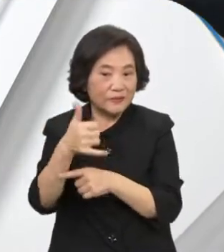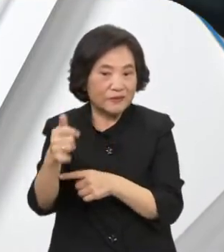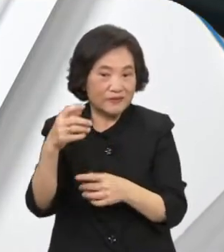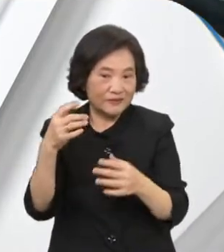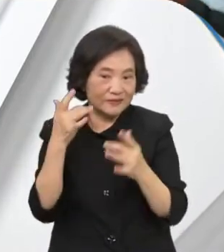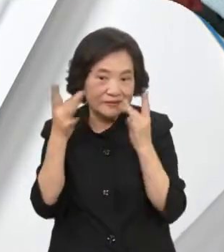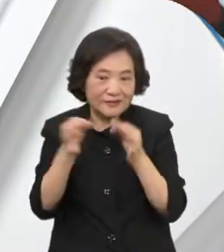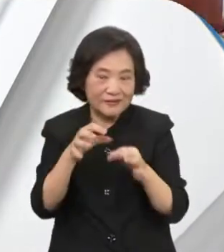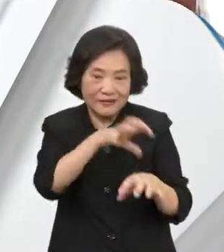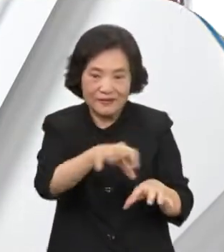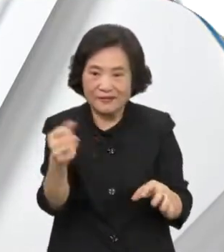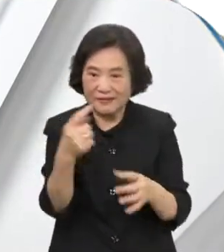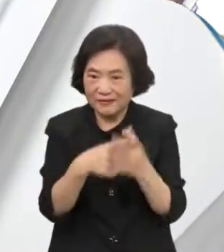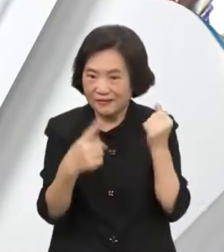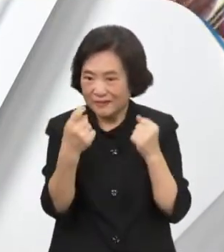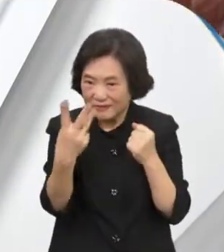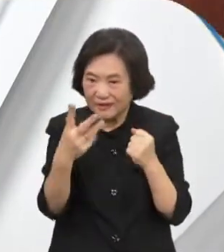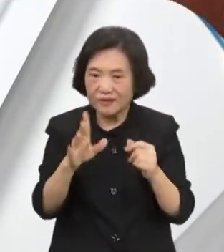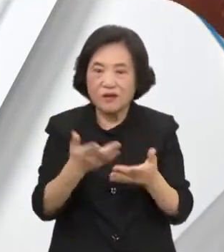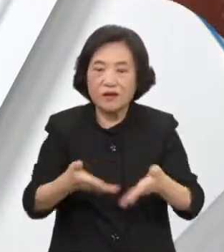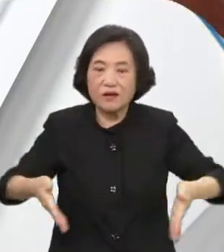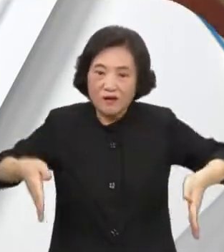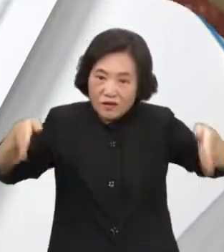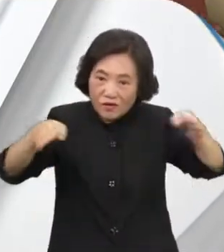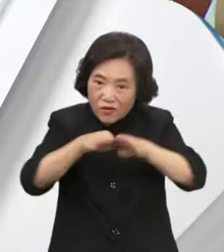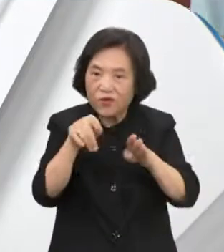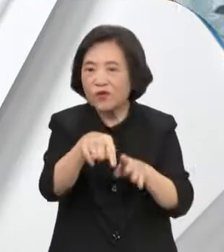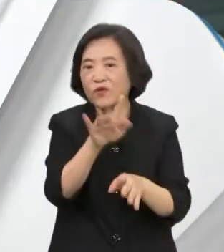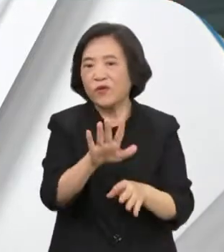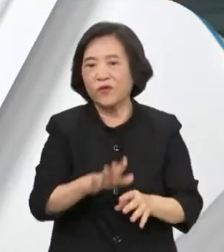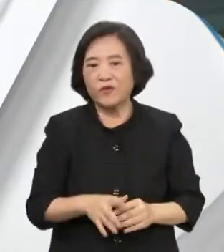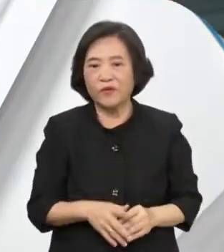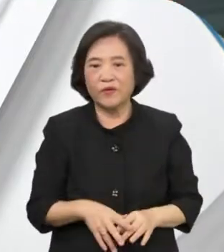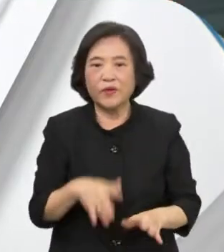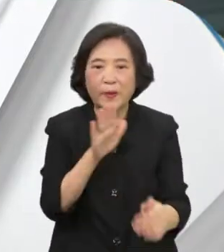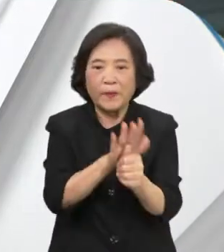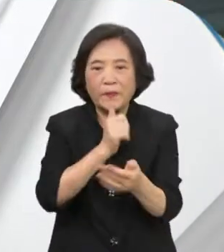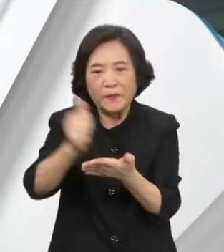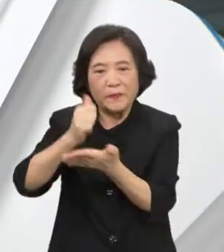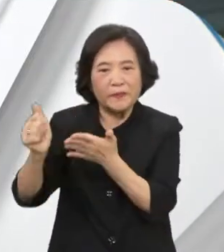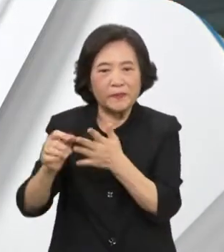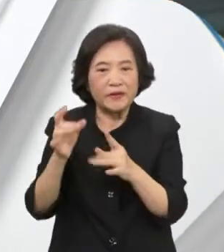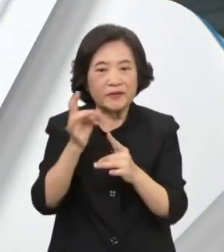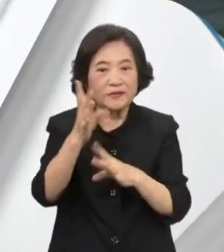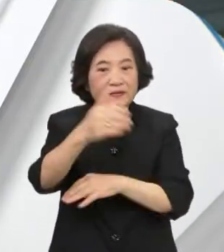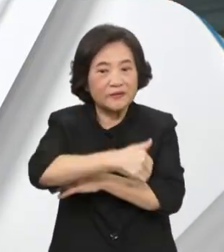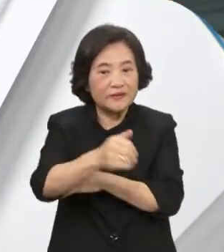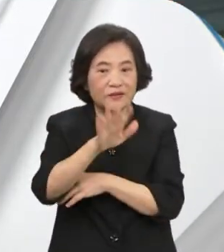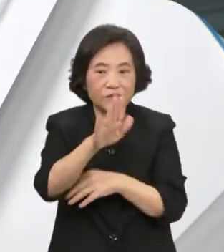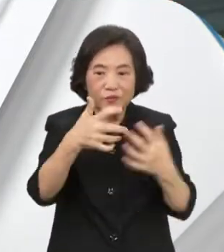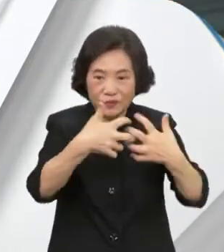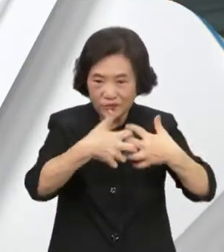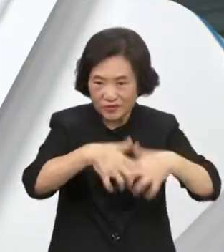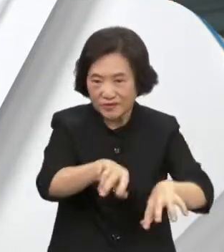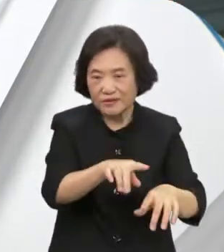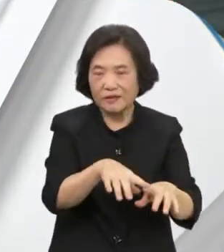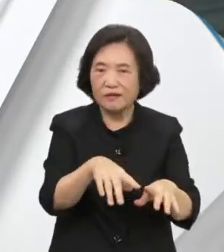等十三位合作推出旱田青菜箱。 嗯，新竹人的这种的有机农户